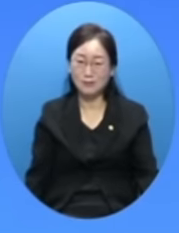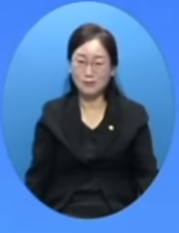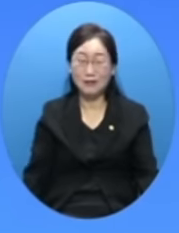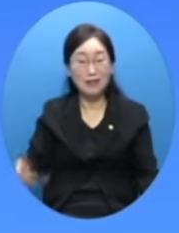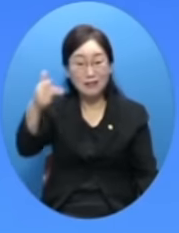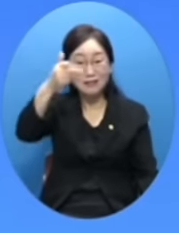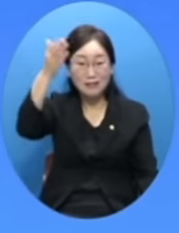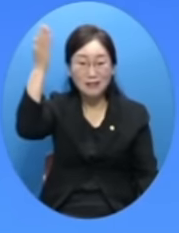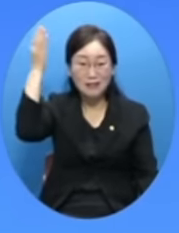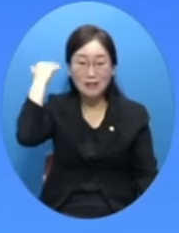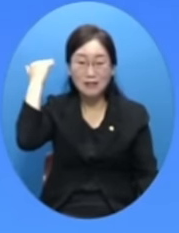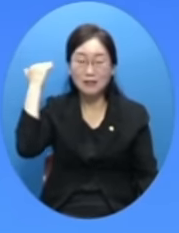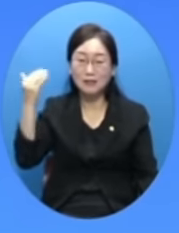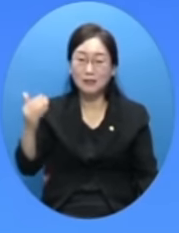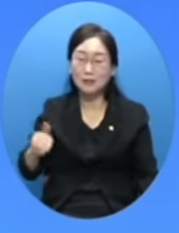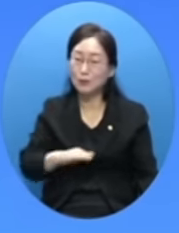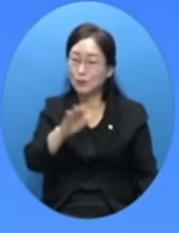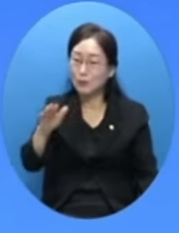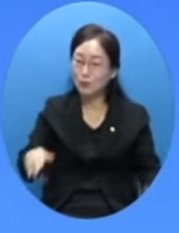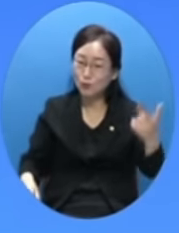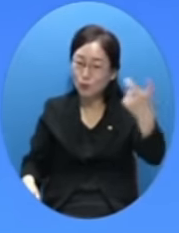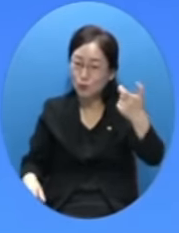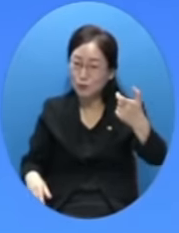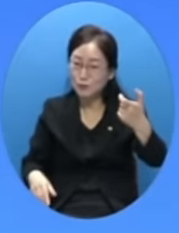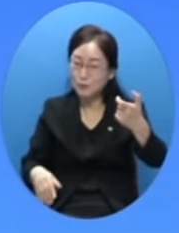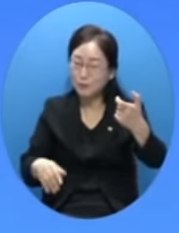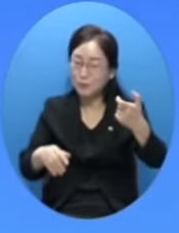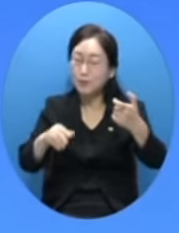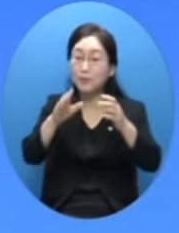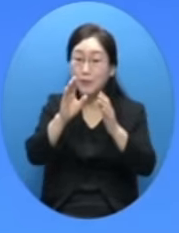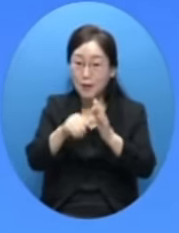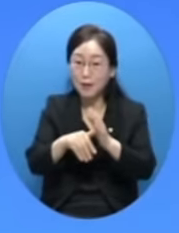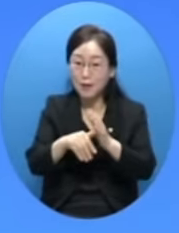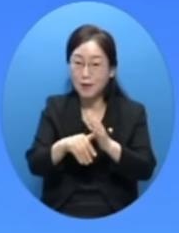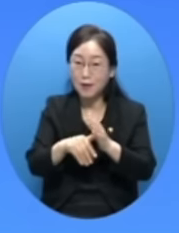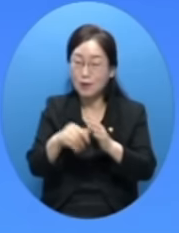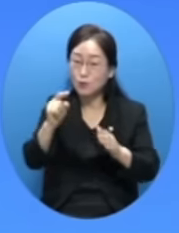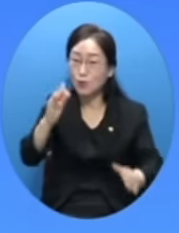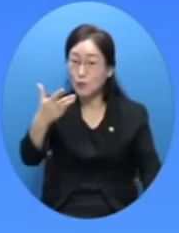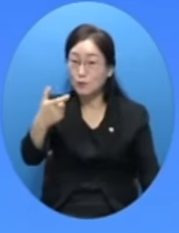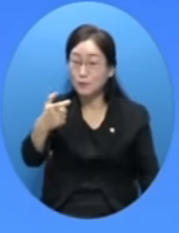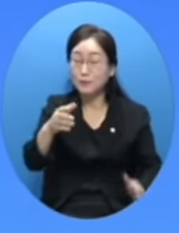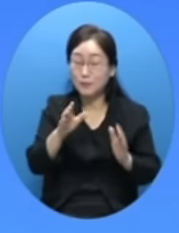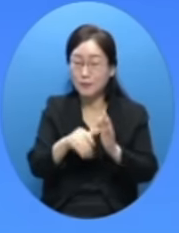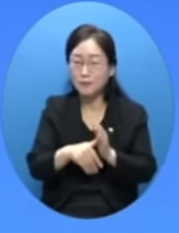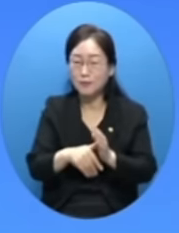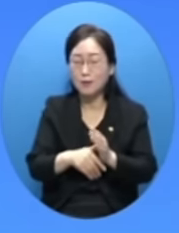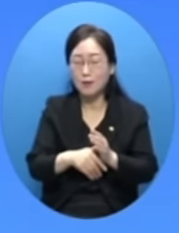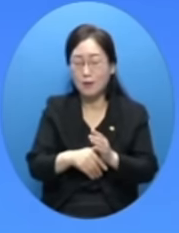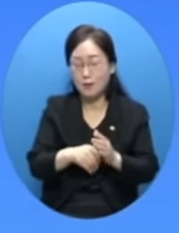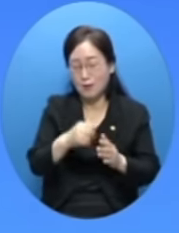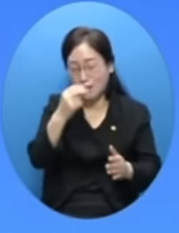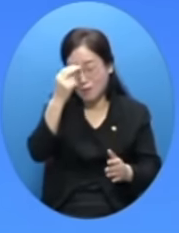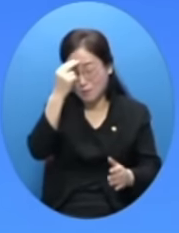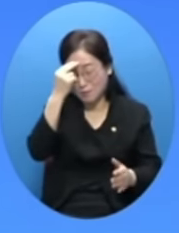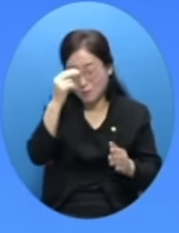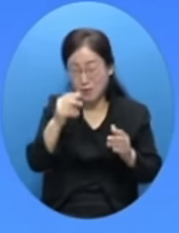옛날에 우리가 60년대 아주 어려운 시기에 살고 있을